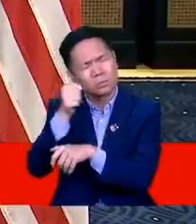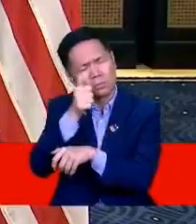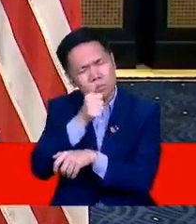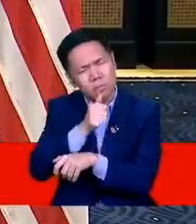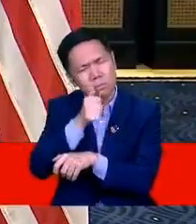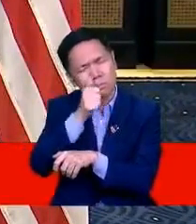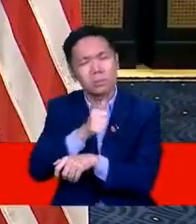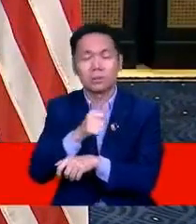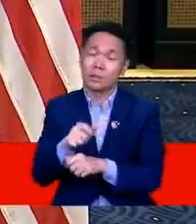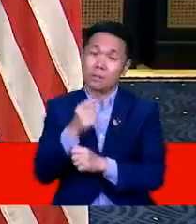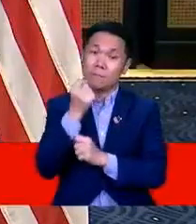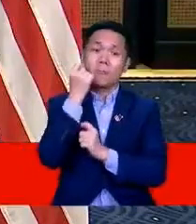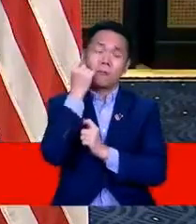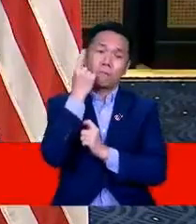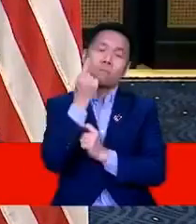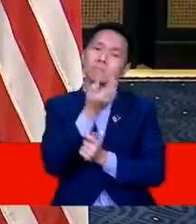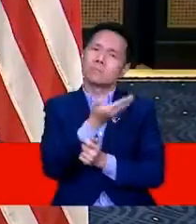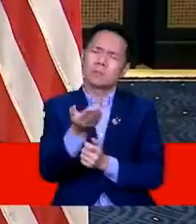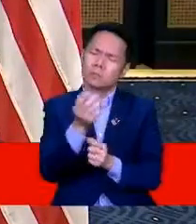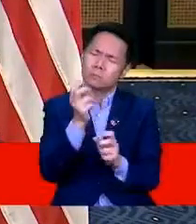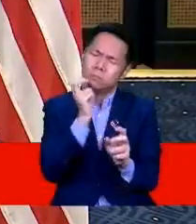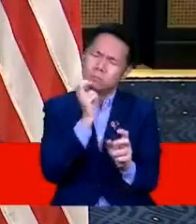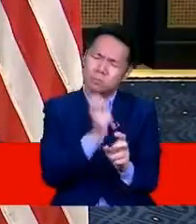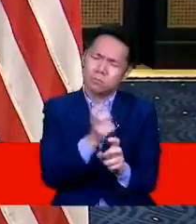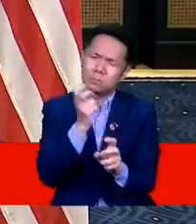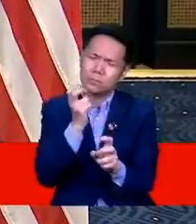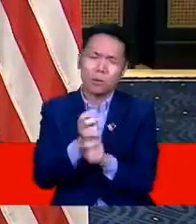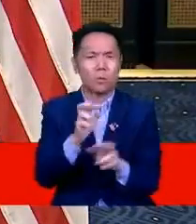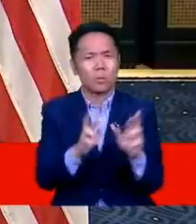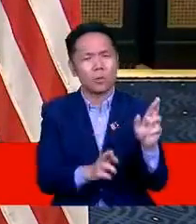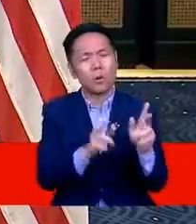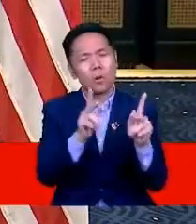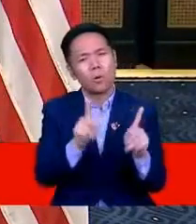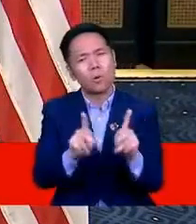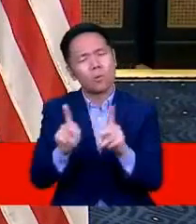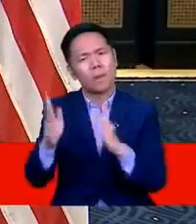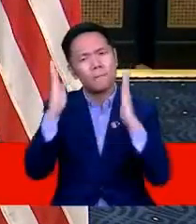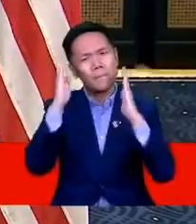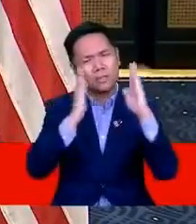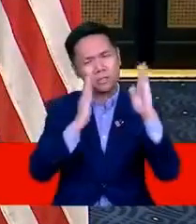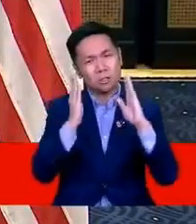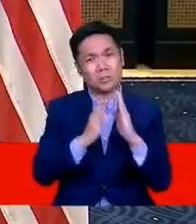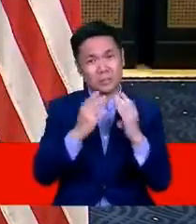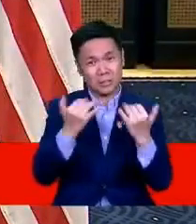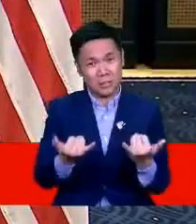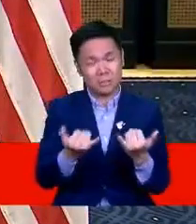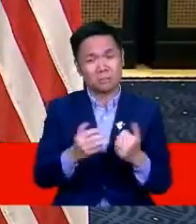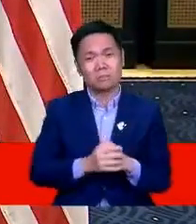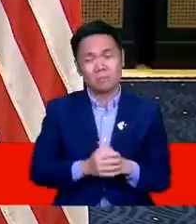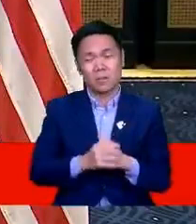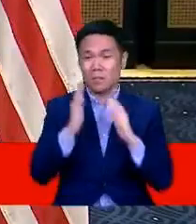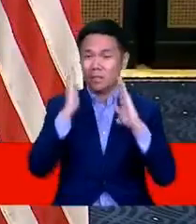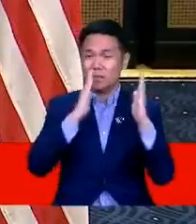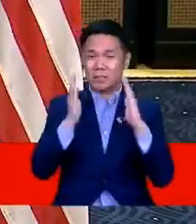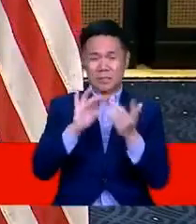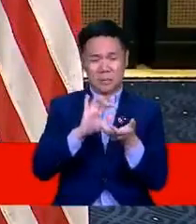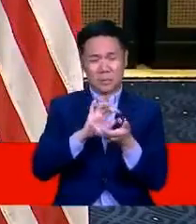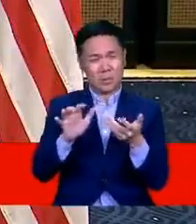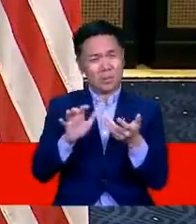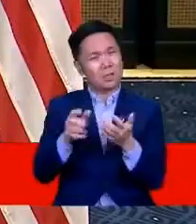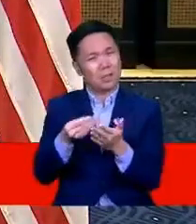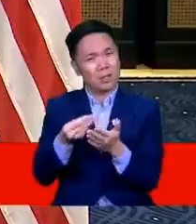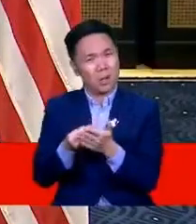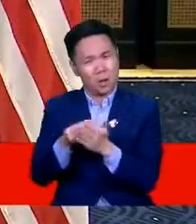menghayati kepayahan dan kepretan hidup rakyat pada masa negara sedang menghadapi krisis